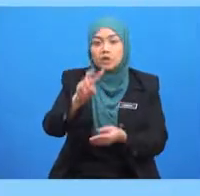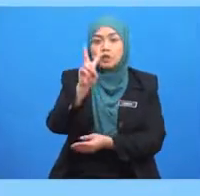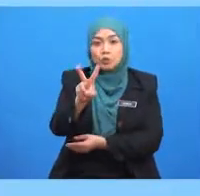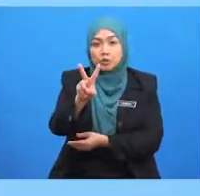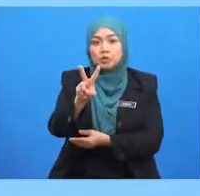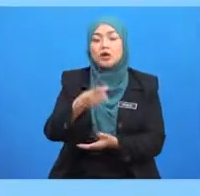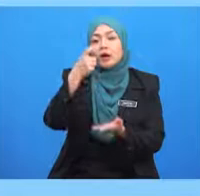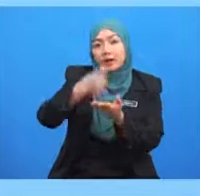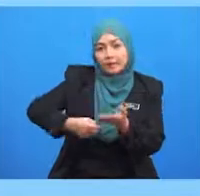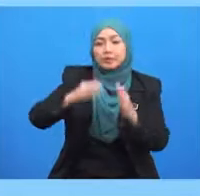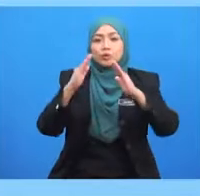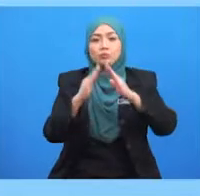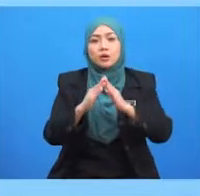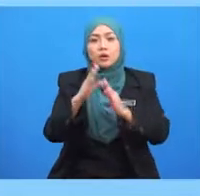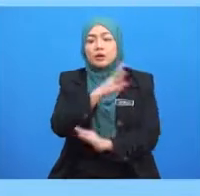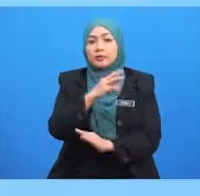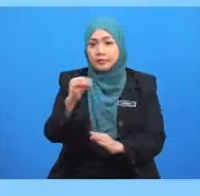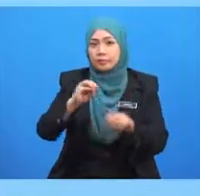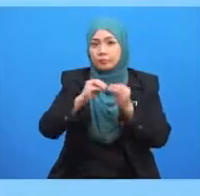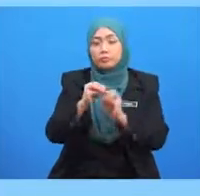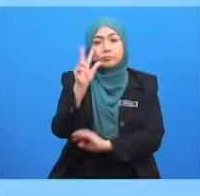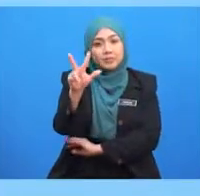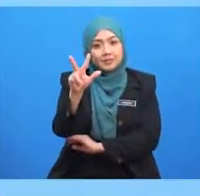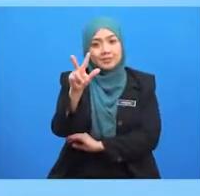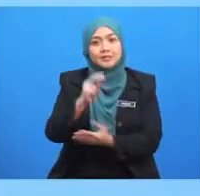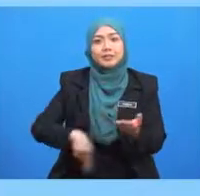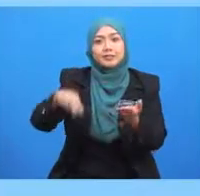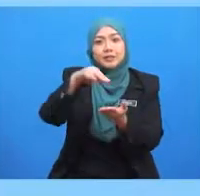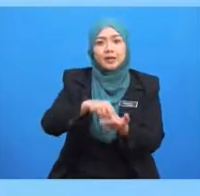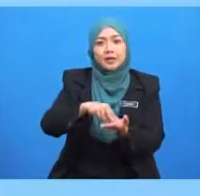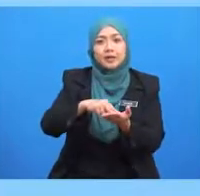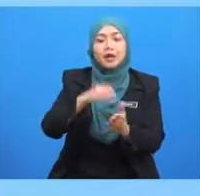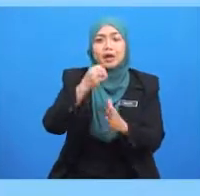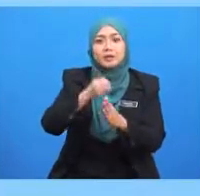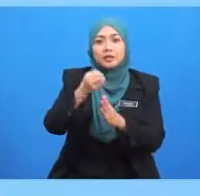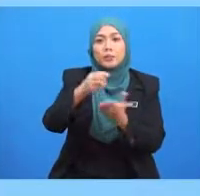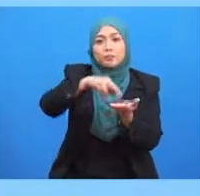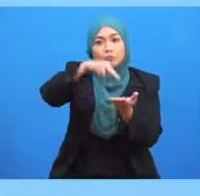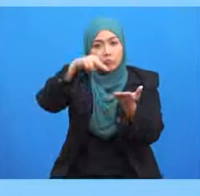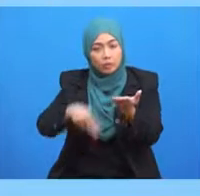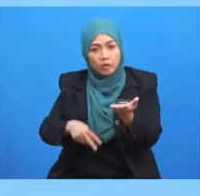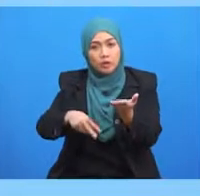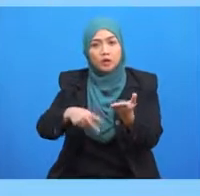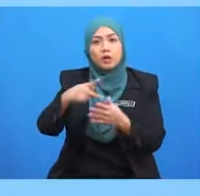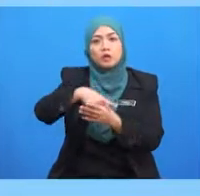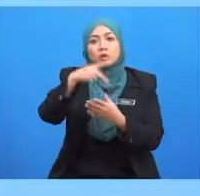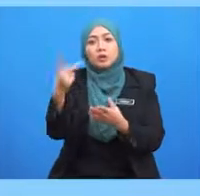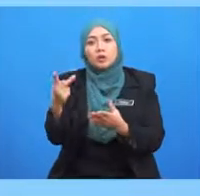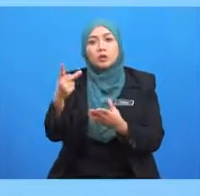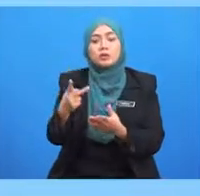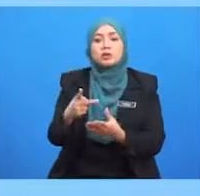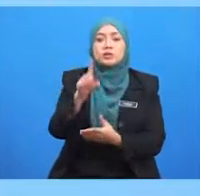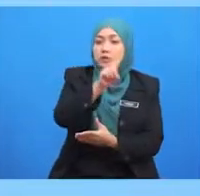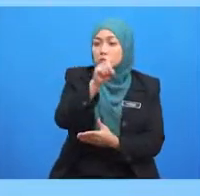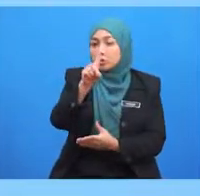rumah dan yang terakhir kenaikan atau penurunan pengeluaran sesuatu duduk